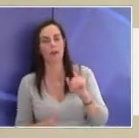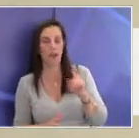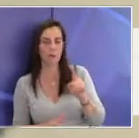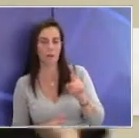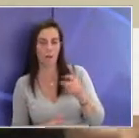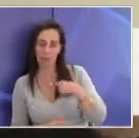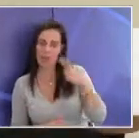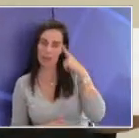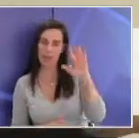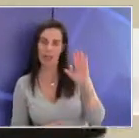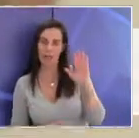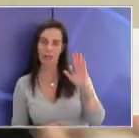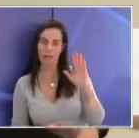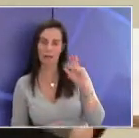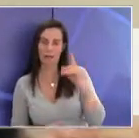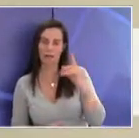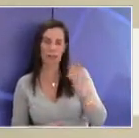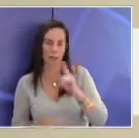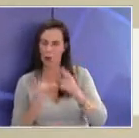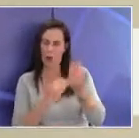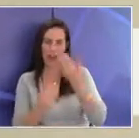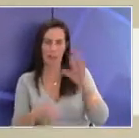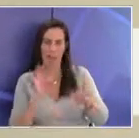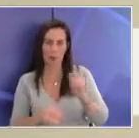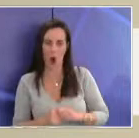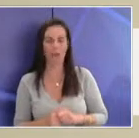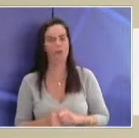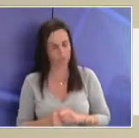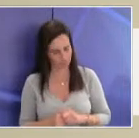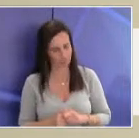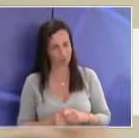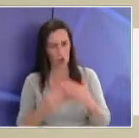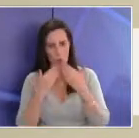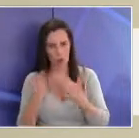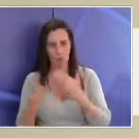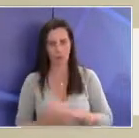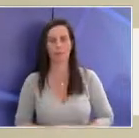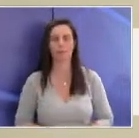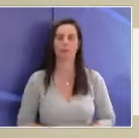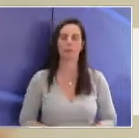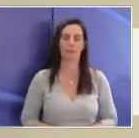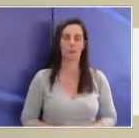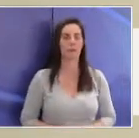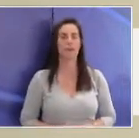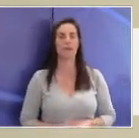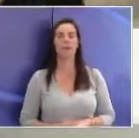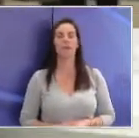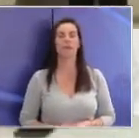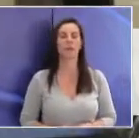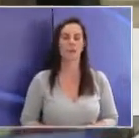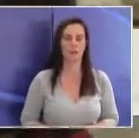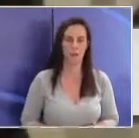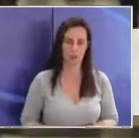יוסי, אנחנו נדע את זה אחרי הבחירות. זה לא יקרה לפני הבחירות. יוסי אליטוב, תודה רבה. תודה לכם. ואנחנו